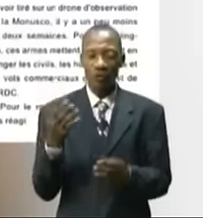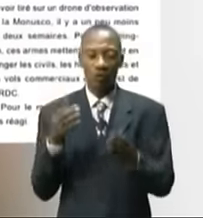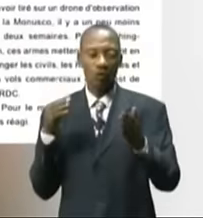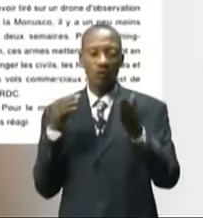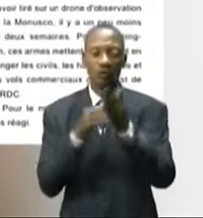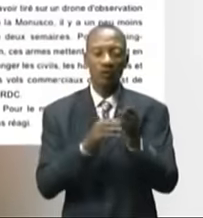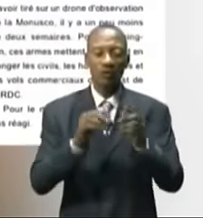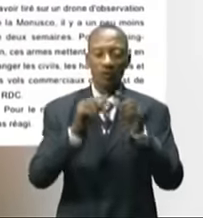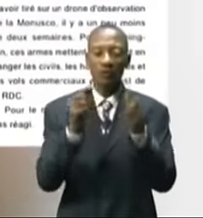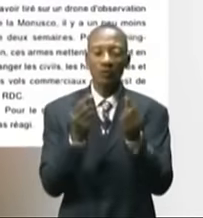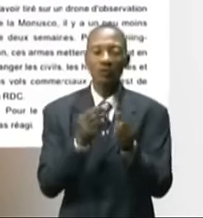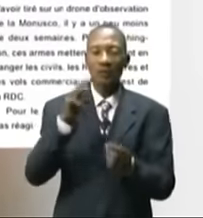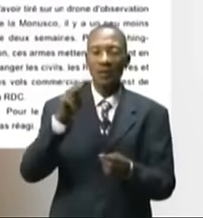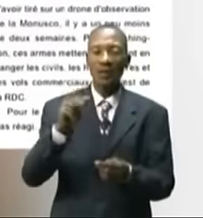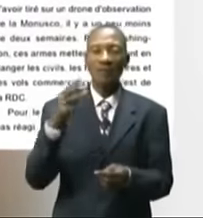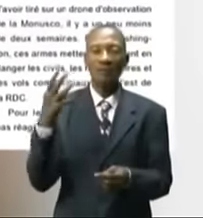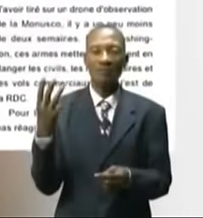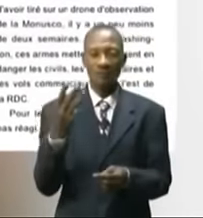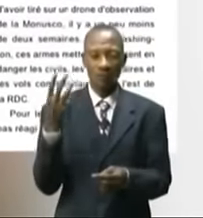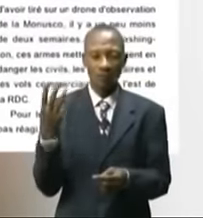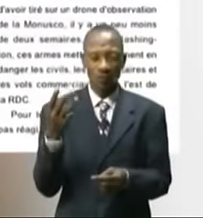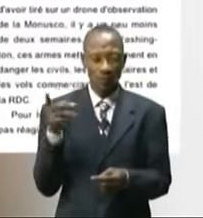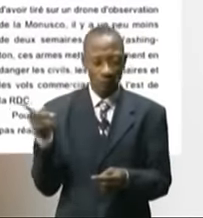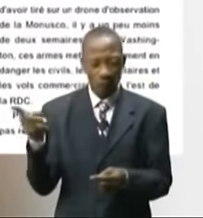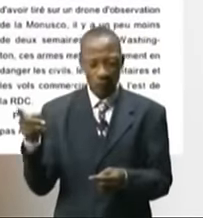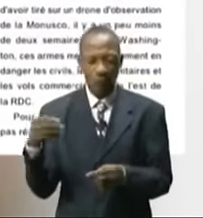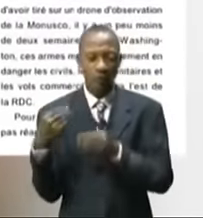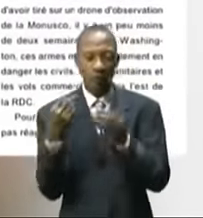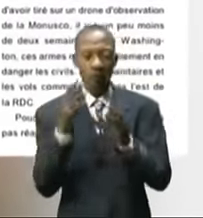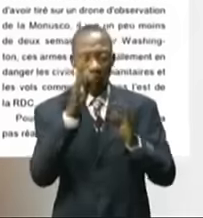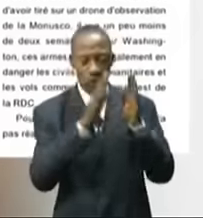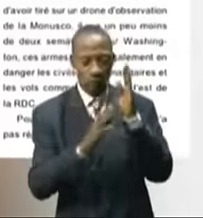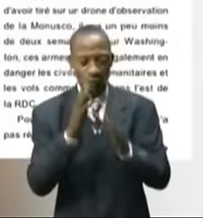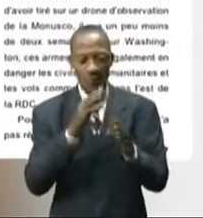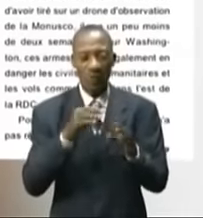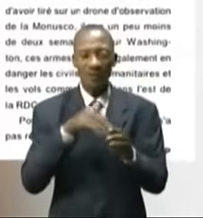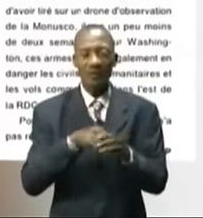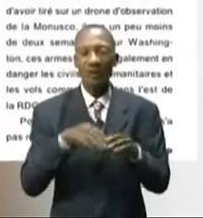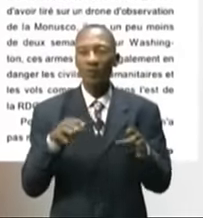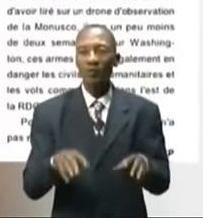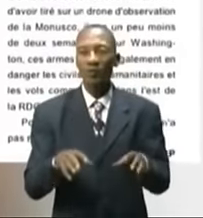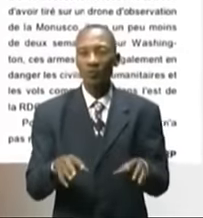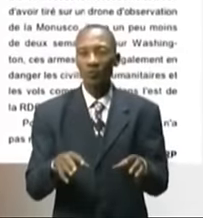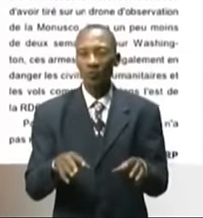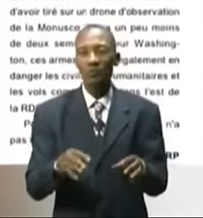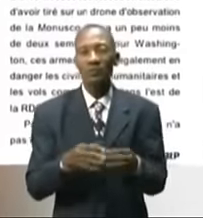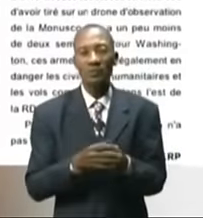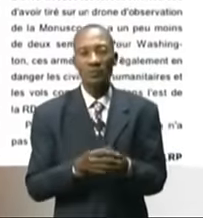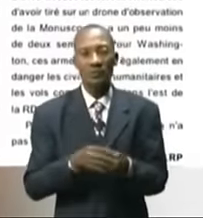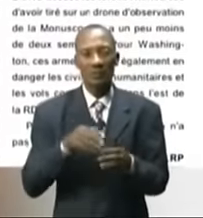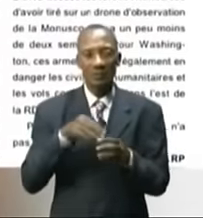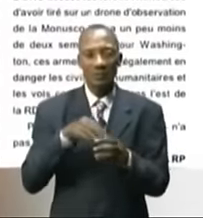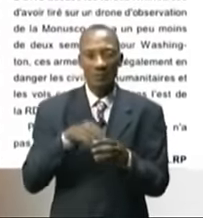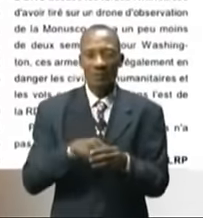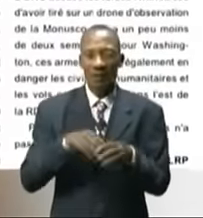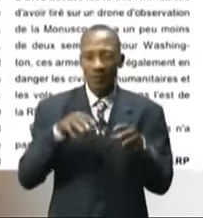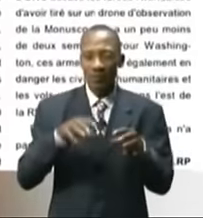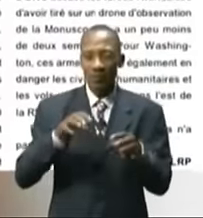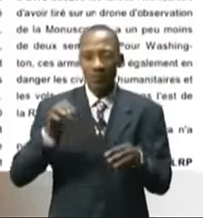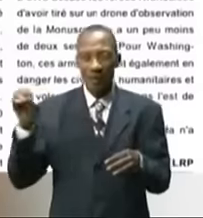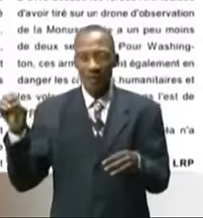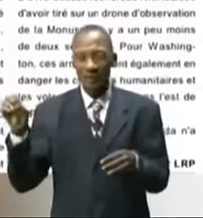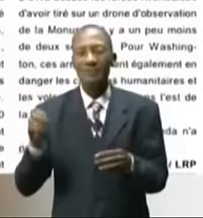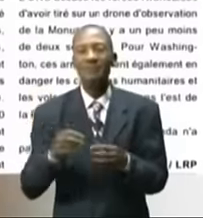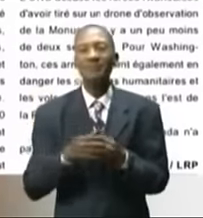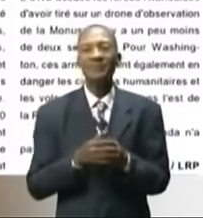jugé responsable de la récente escalade des violences dans la périphérie de Goma, dans l'est de la RDC. Une